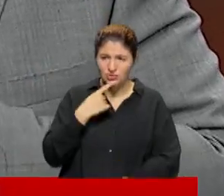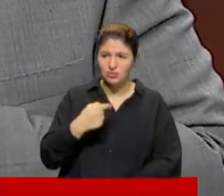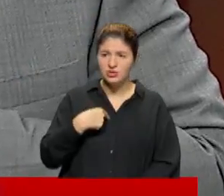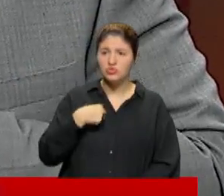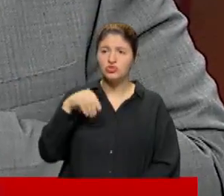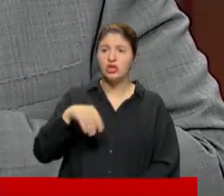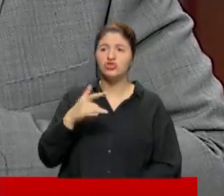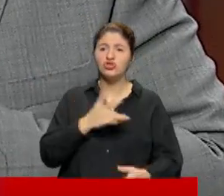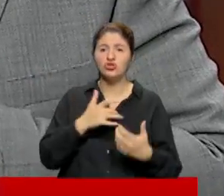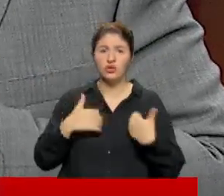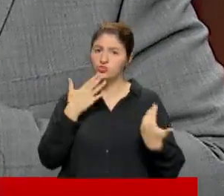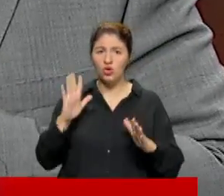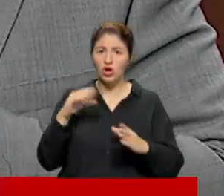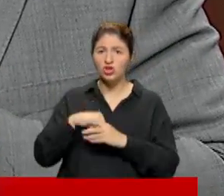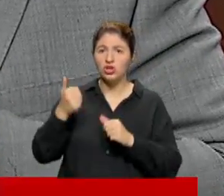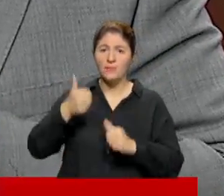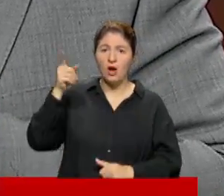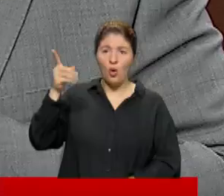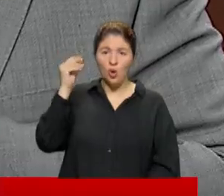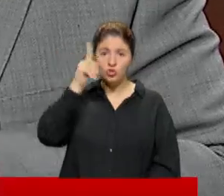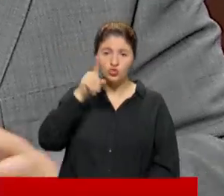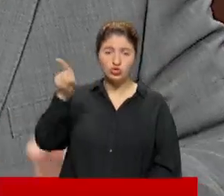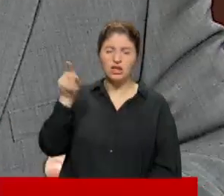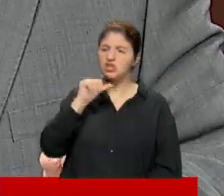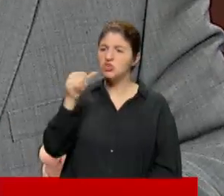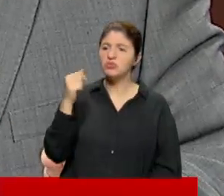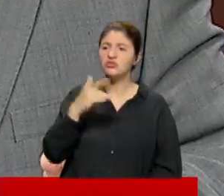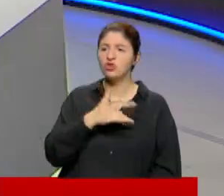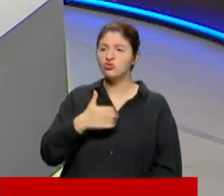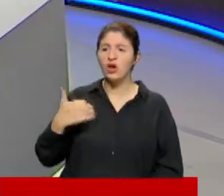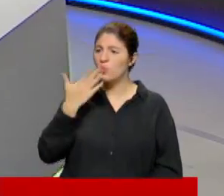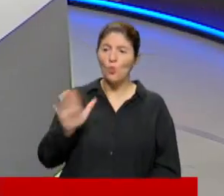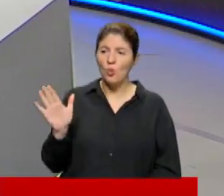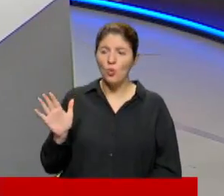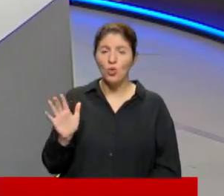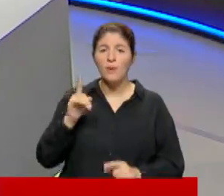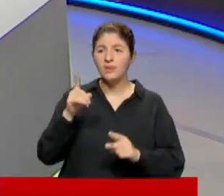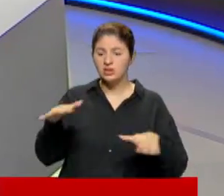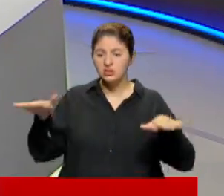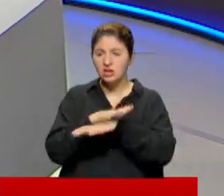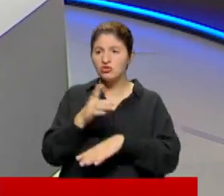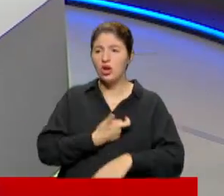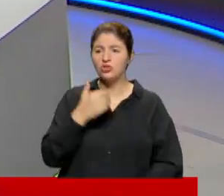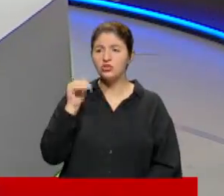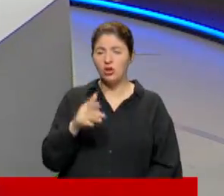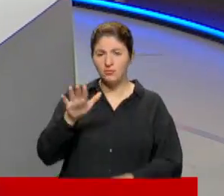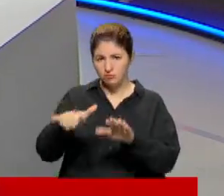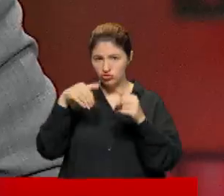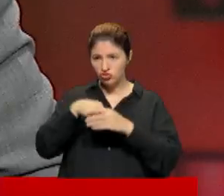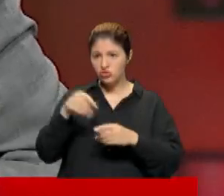bizim şu an Can güvenliğimiz yok Süleyman Soylu İçişleri Bakanı olduğu müddetçe hiç kimsenin Can güvenliği yok Bir sansür yasası Getiriyorlar